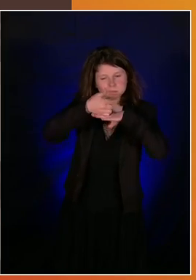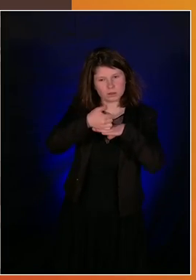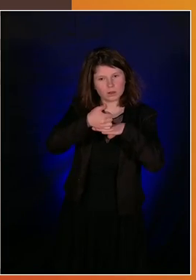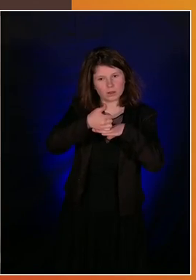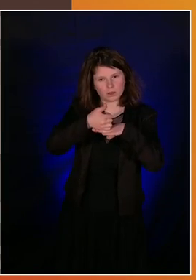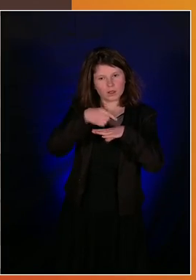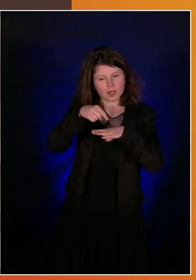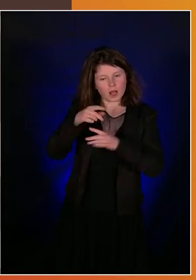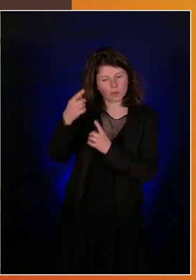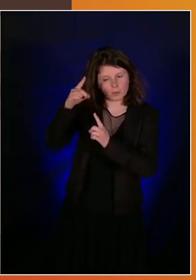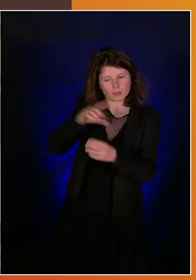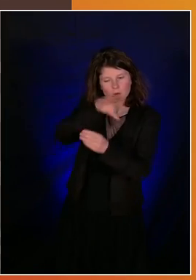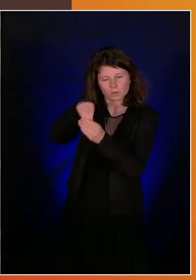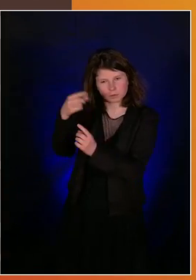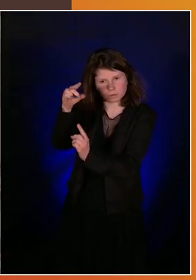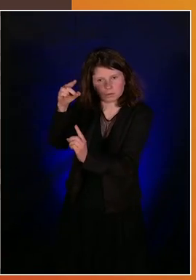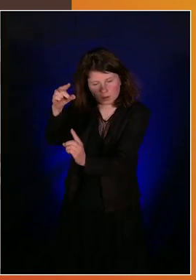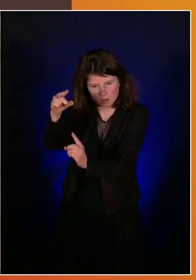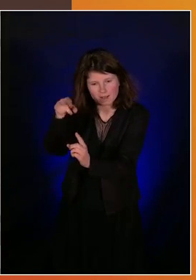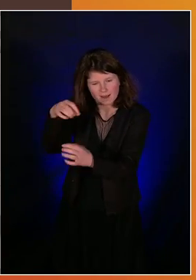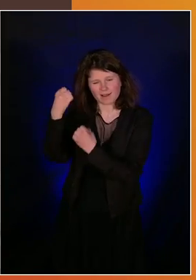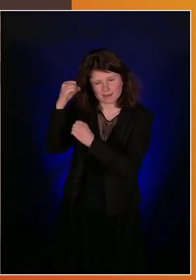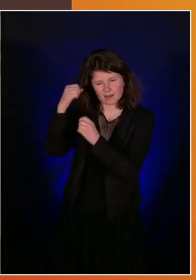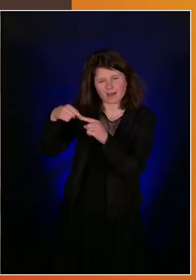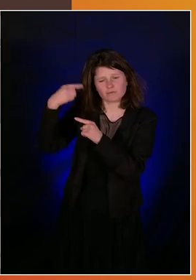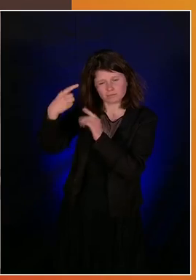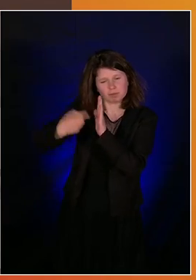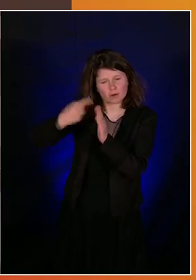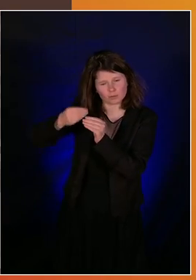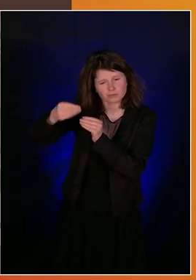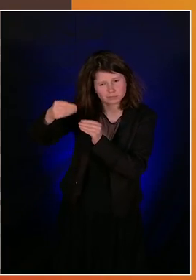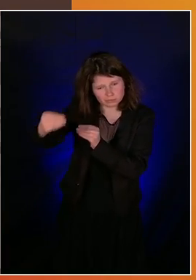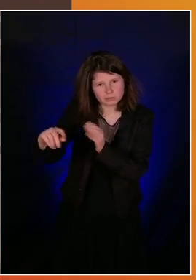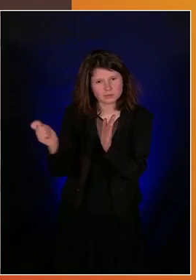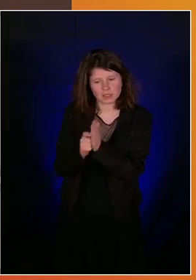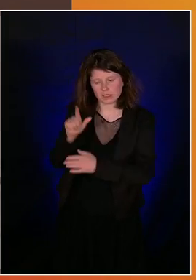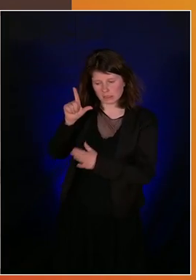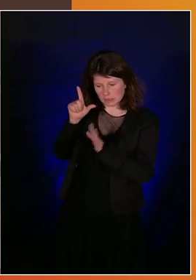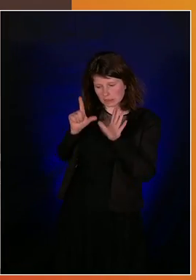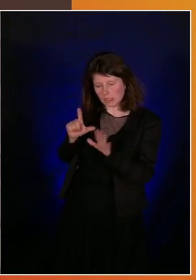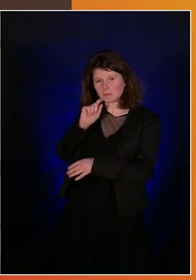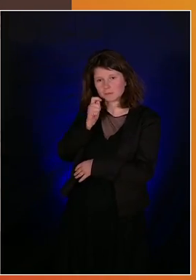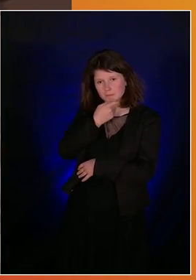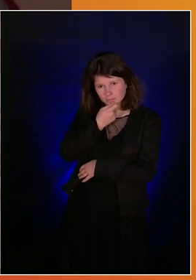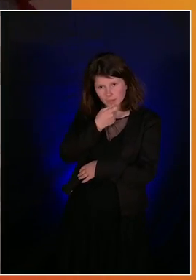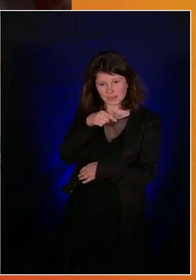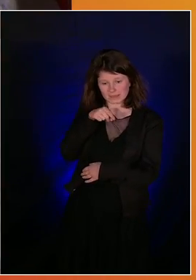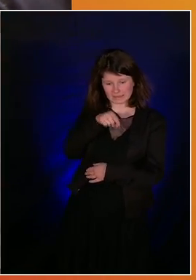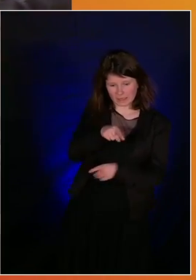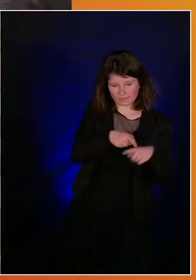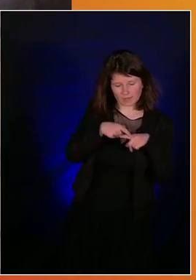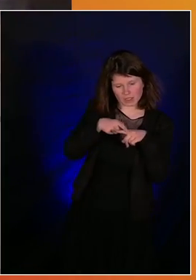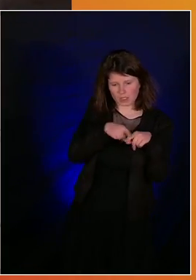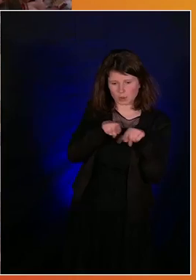avec l'ensemble du secteur en grève reconductive depuis le 7 mars une des fédérations qui se prend les réquisitions de gréviste et que